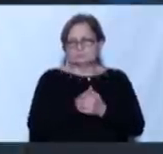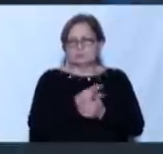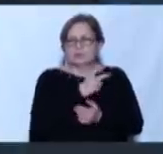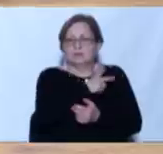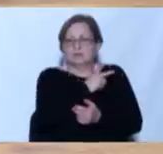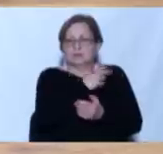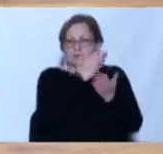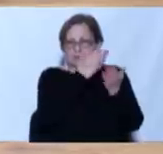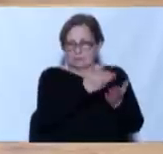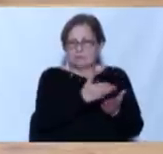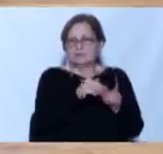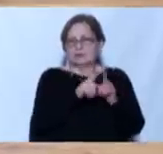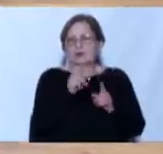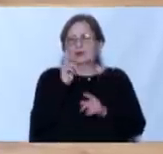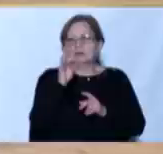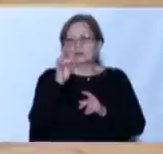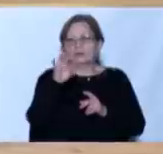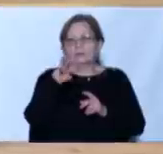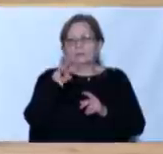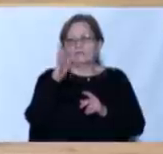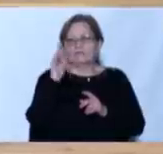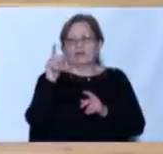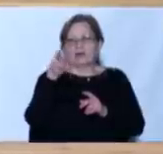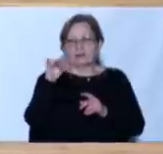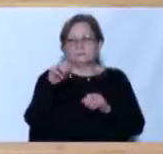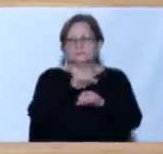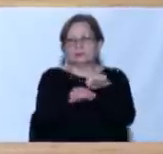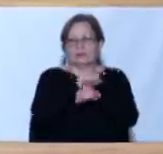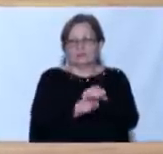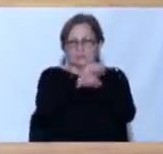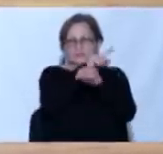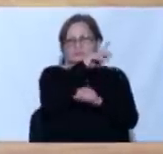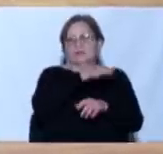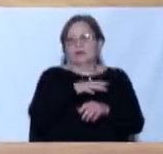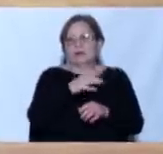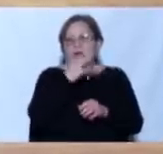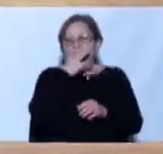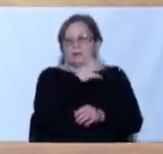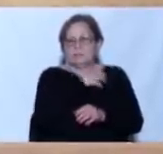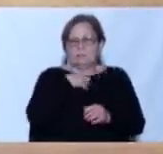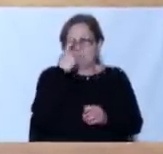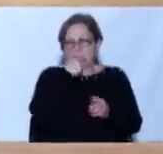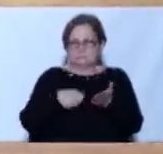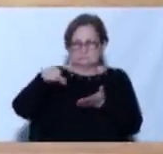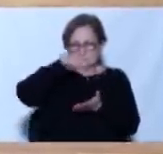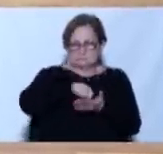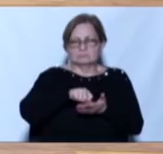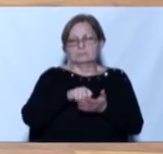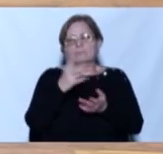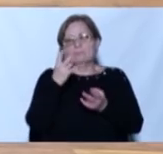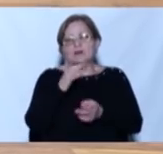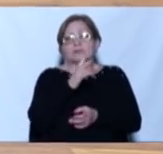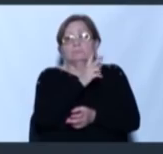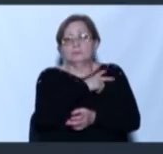ინგლისში კრომველების კრომველი რევოლუცია ხდება ინგლისის, შემდეგ სტიუარტი აღდგა, მაგ სტიუარტების დინასტია აღდგა, მაგრამ